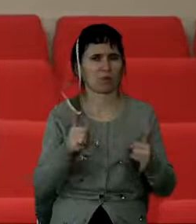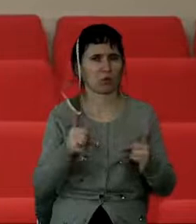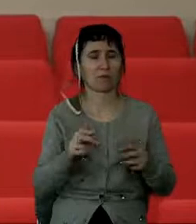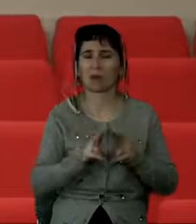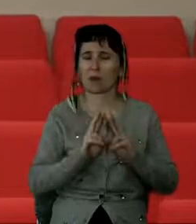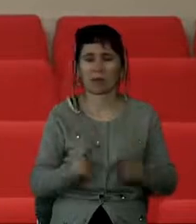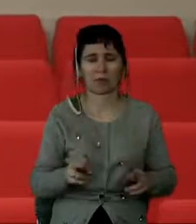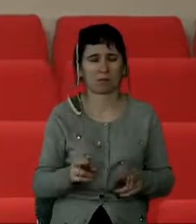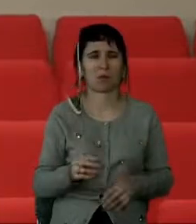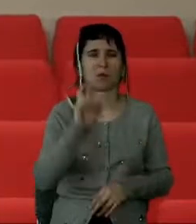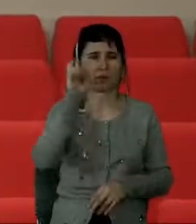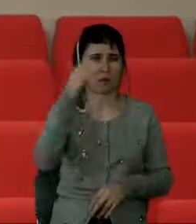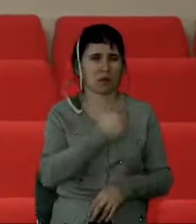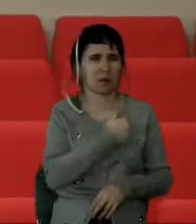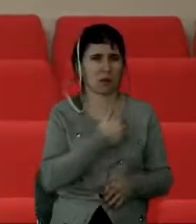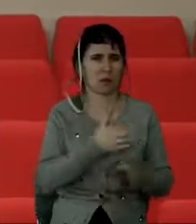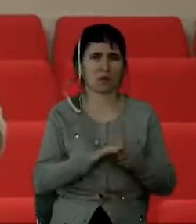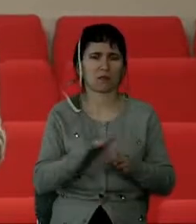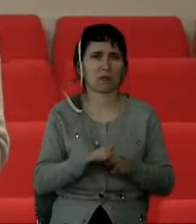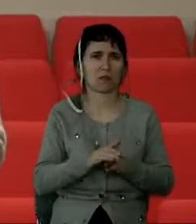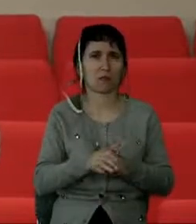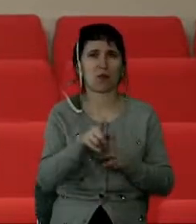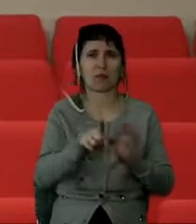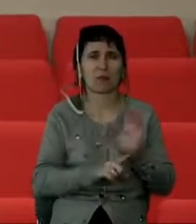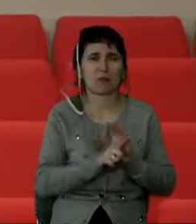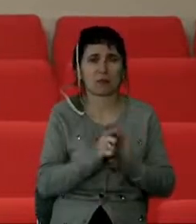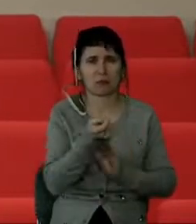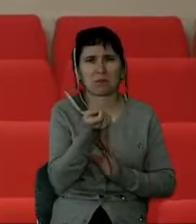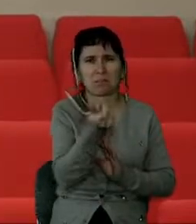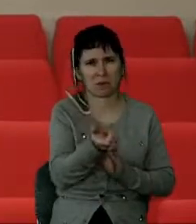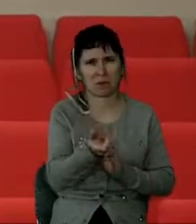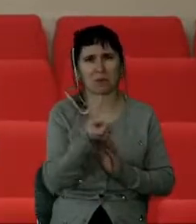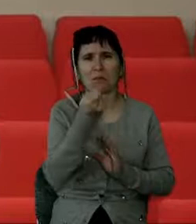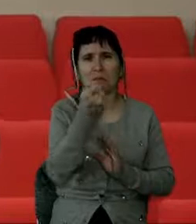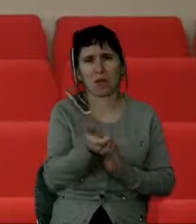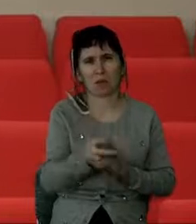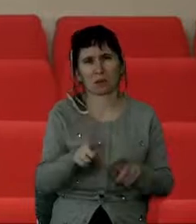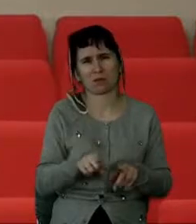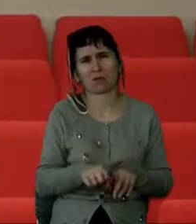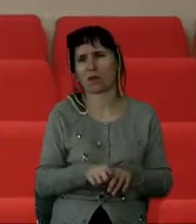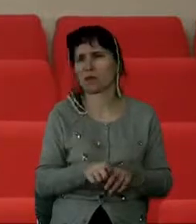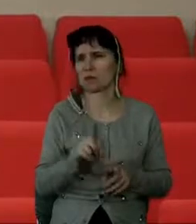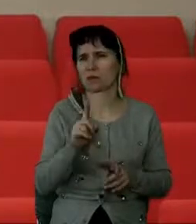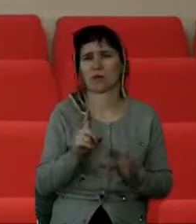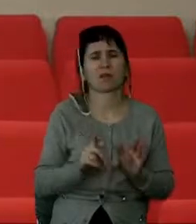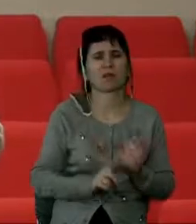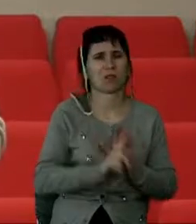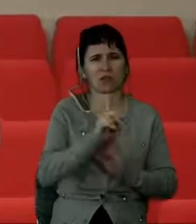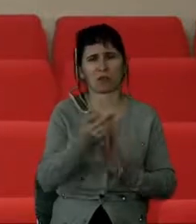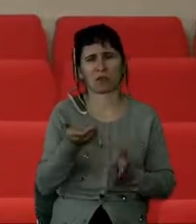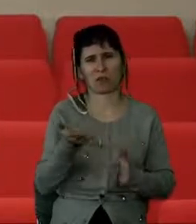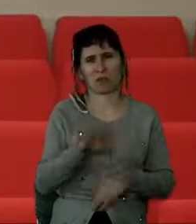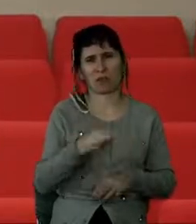волі. Якщо ми почнемо з чогось маленького, елементарно, з подяки, ми